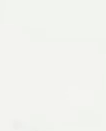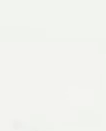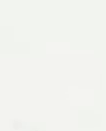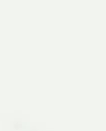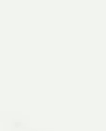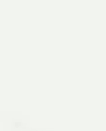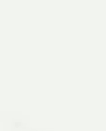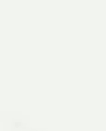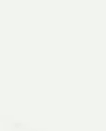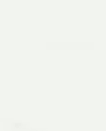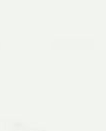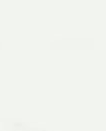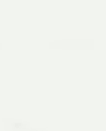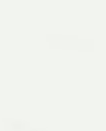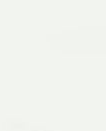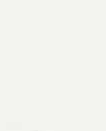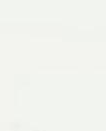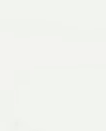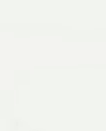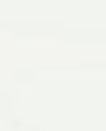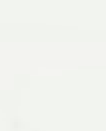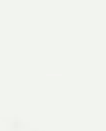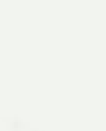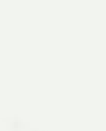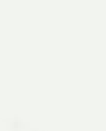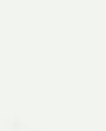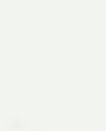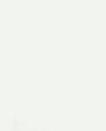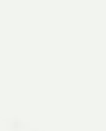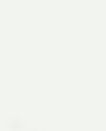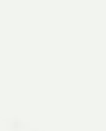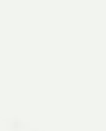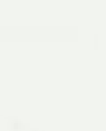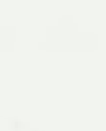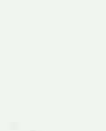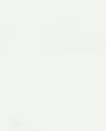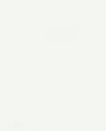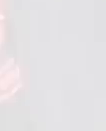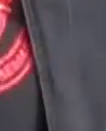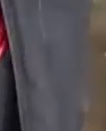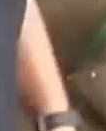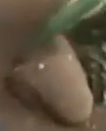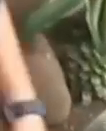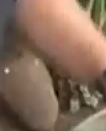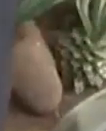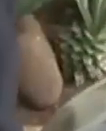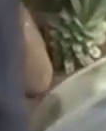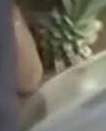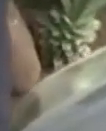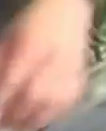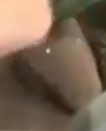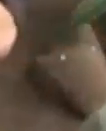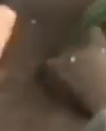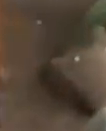nomor kendaraan tertera dalam rekaman CCTV, polisi menangkap GP, pengemudi mobil. Ditemukan sejumlah kecocokan, antara